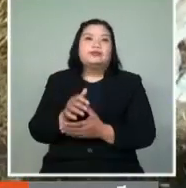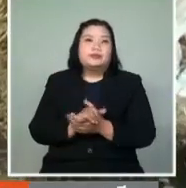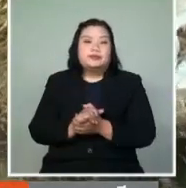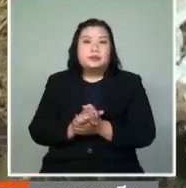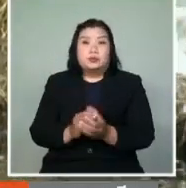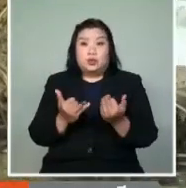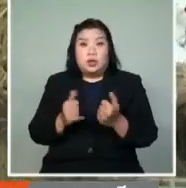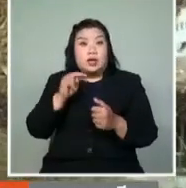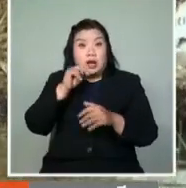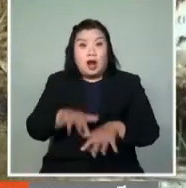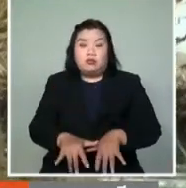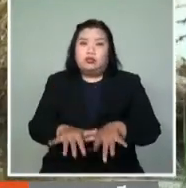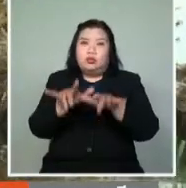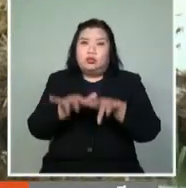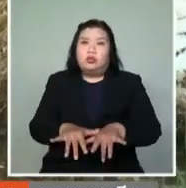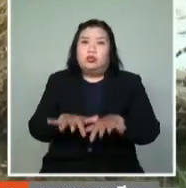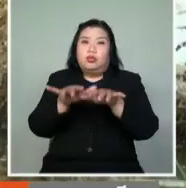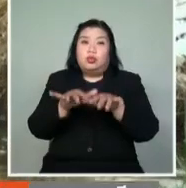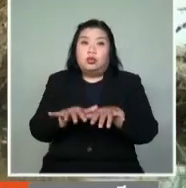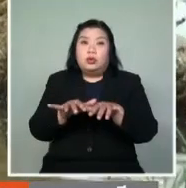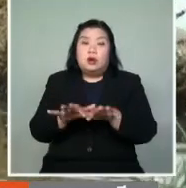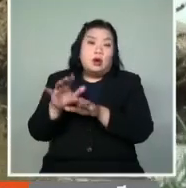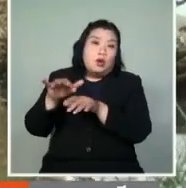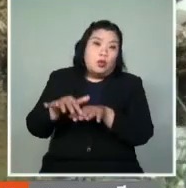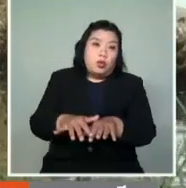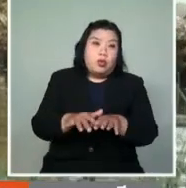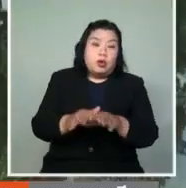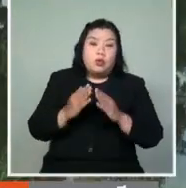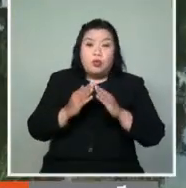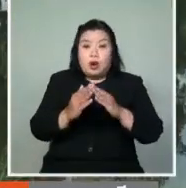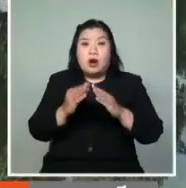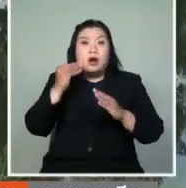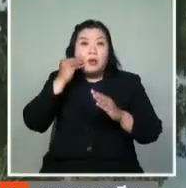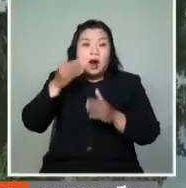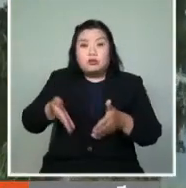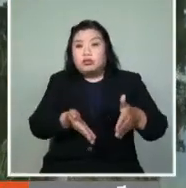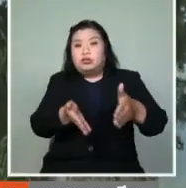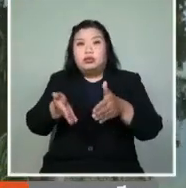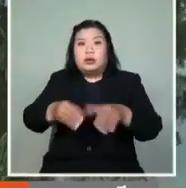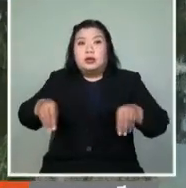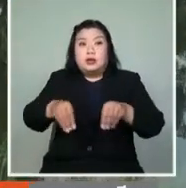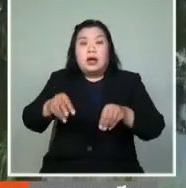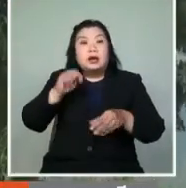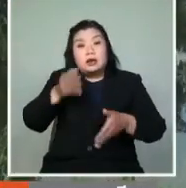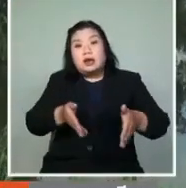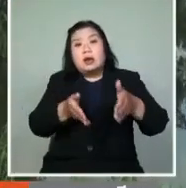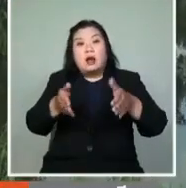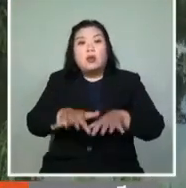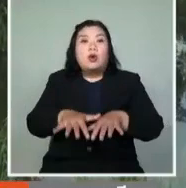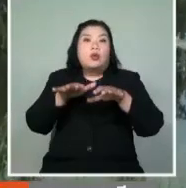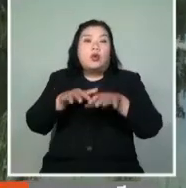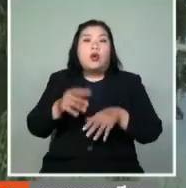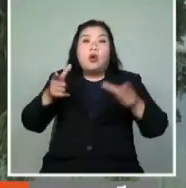อีกทั้งปริมาณน้ำที่เพิ่มสูงขึ้นยังได้ล้นท่วมถนนท่วมบ้านพักที่อยู่กับแม่น้ำมูลคอก